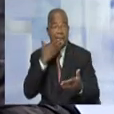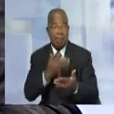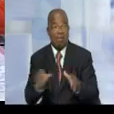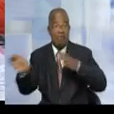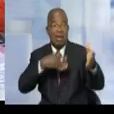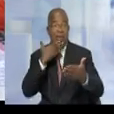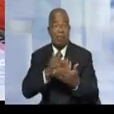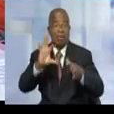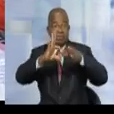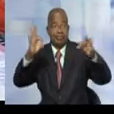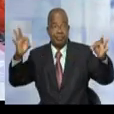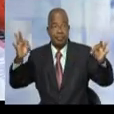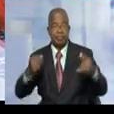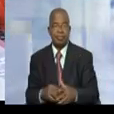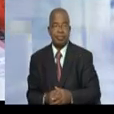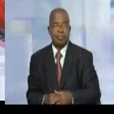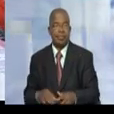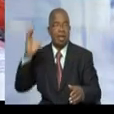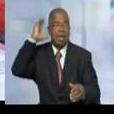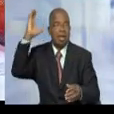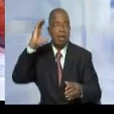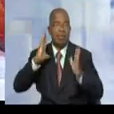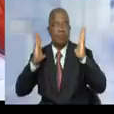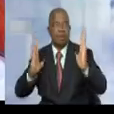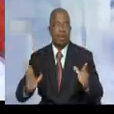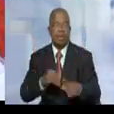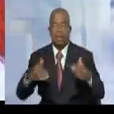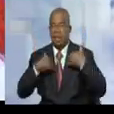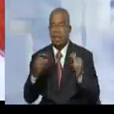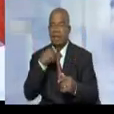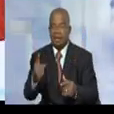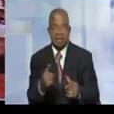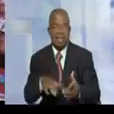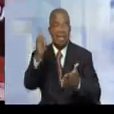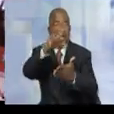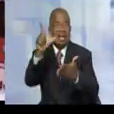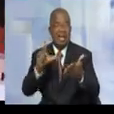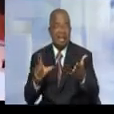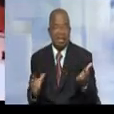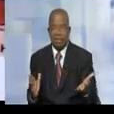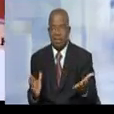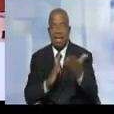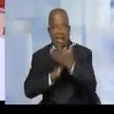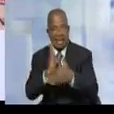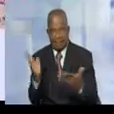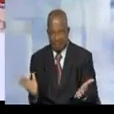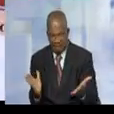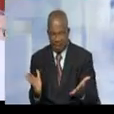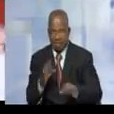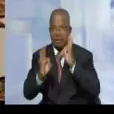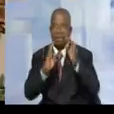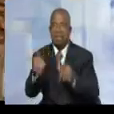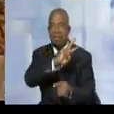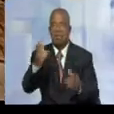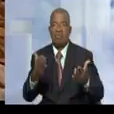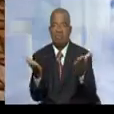Anigori. Le conférencier Zamblibi a souligné que la lecture, en plus d'être la porte ouverte pour de bonnes études,